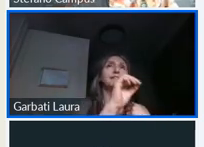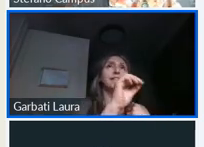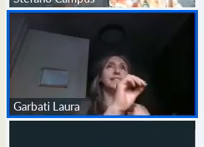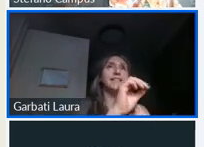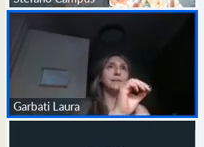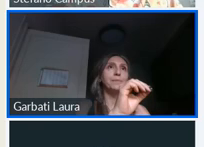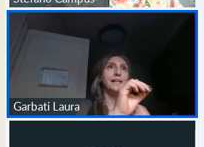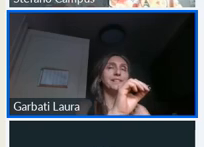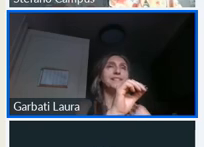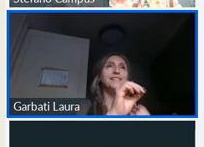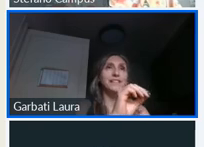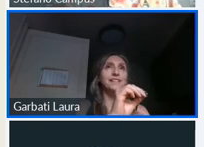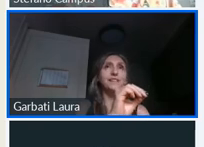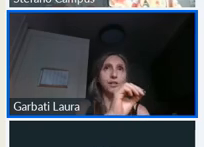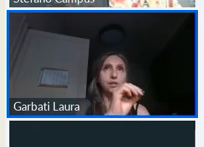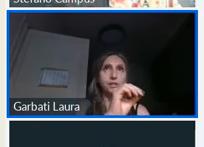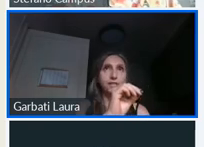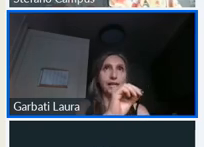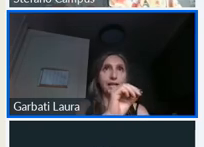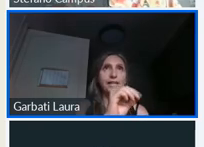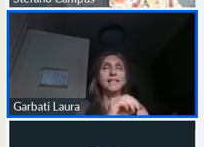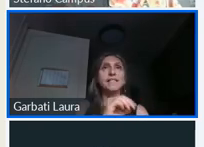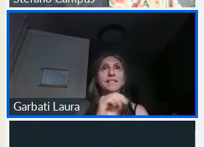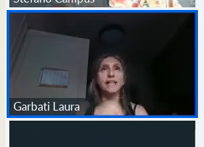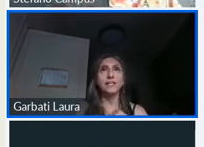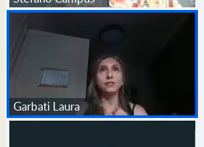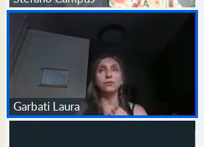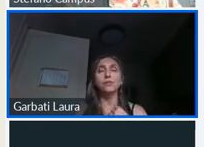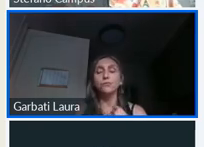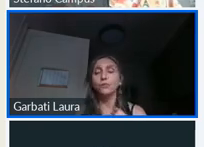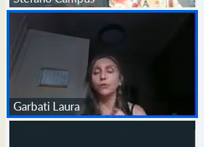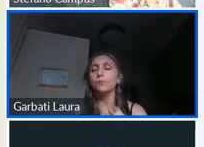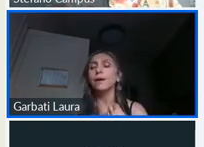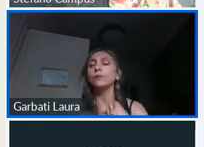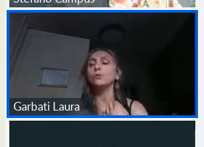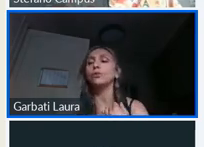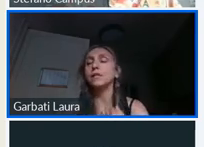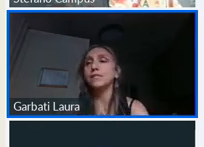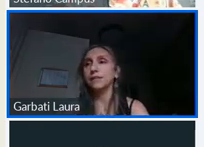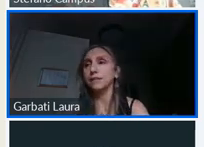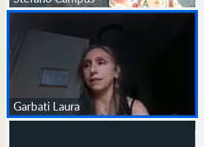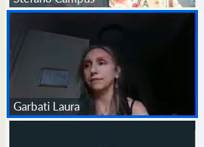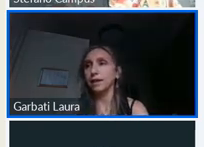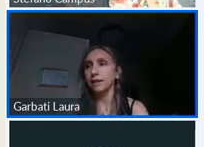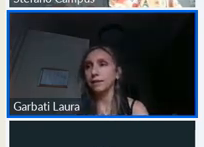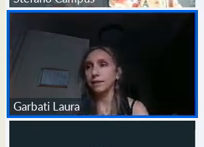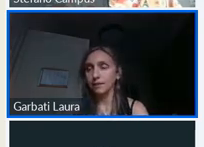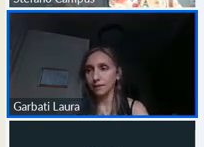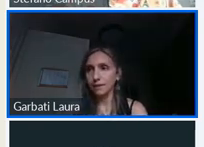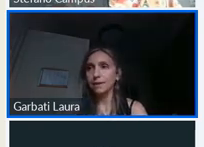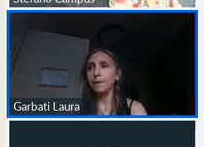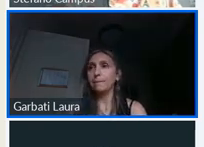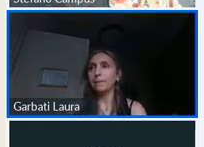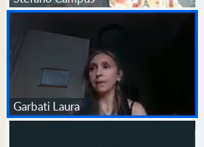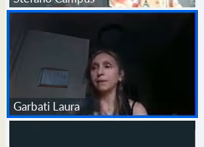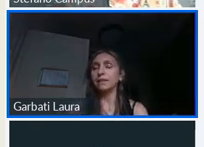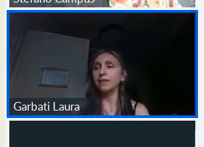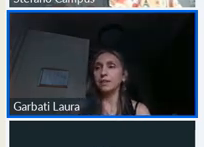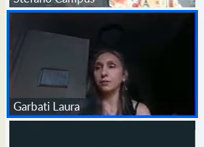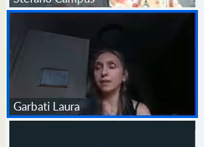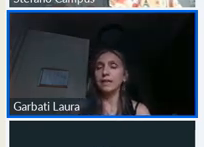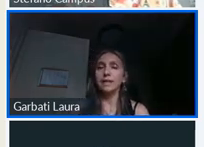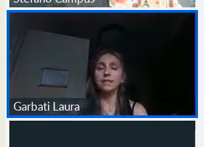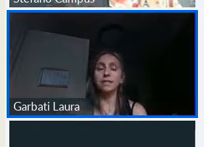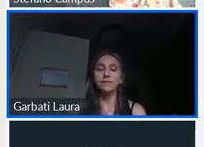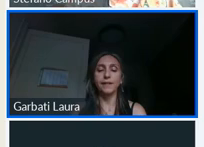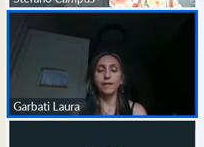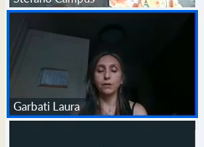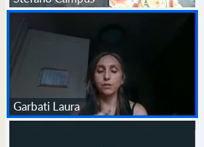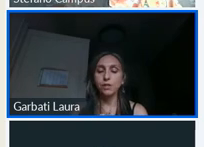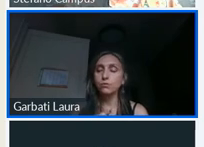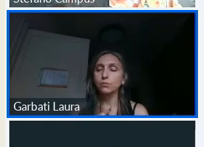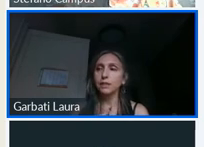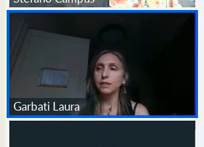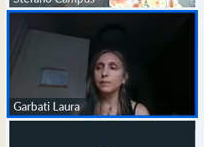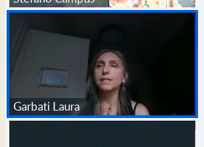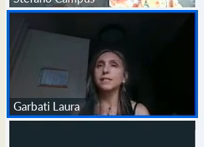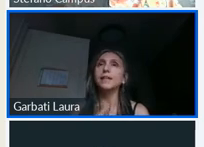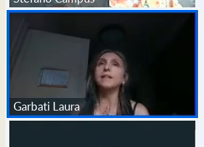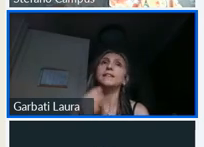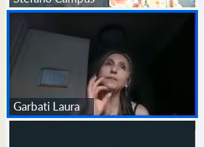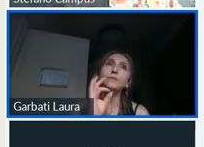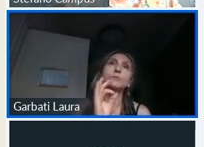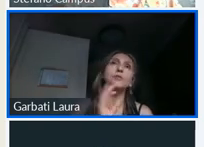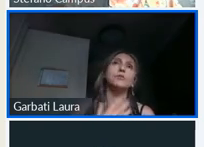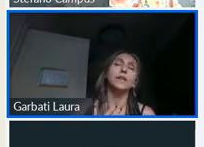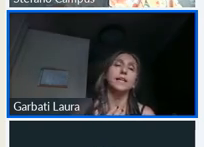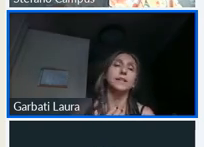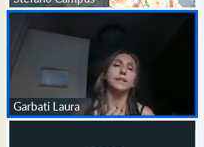creazione del database i diritti necessari, li esercito in forma autorizzativa, permettendo agli altri di fare cose su un